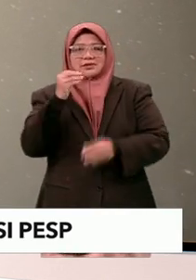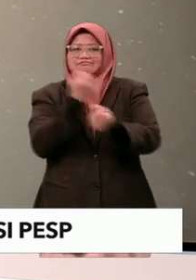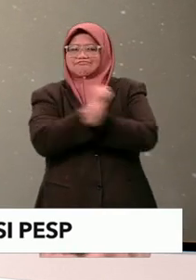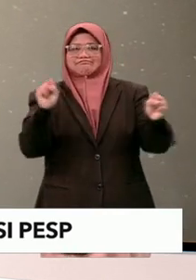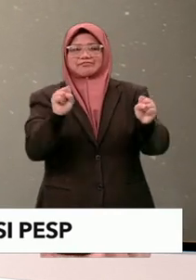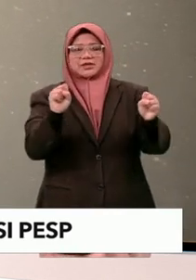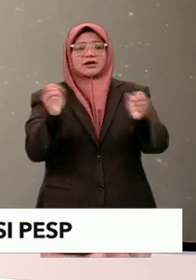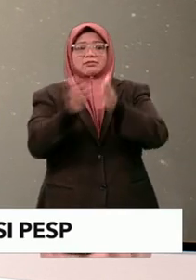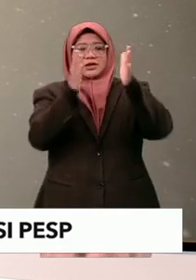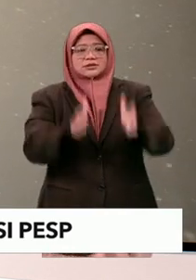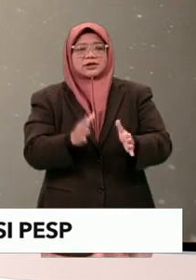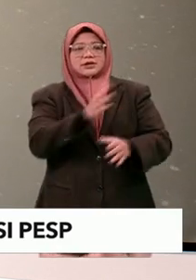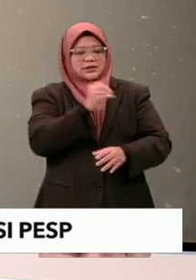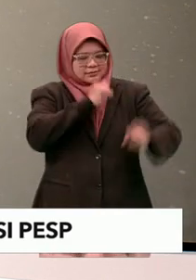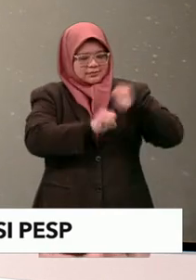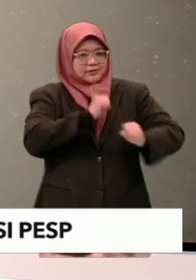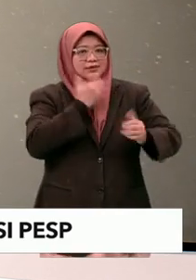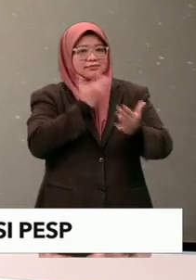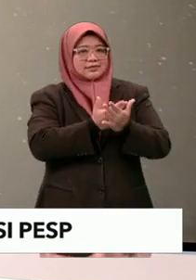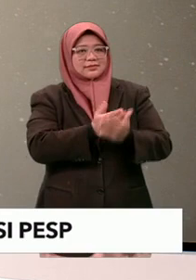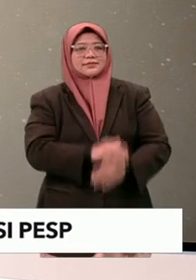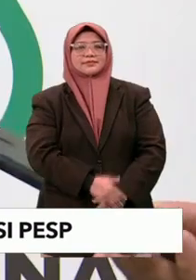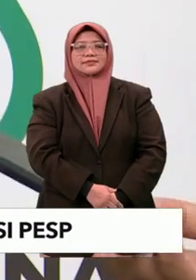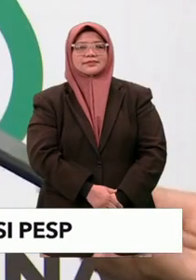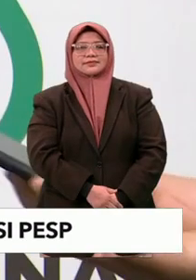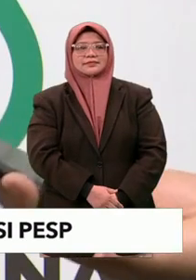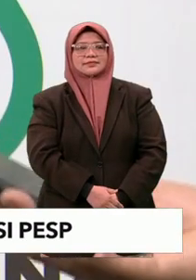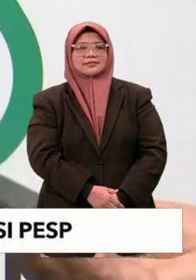mempersiapkan pelajar dengan sahsiah terpuji.